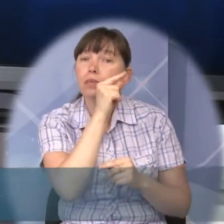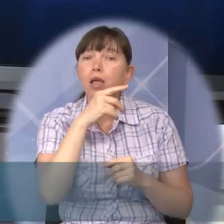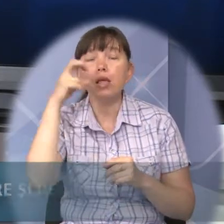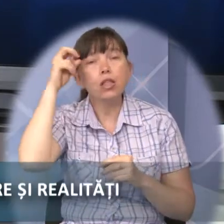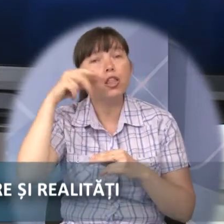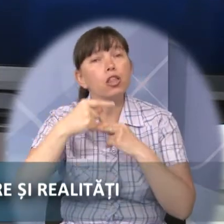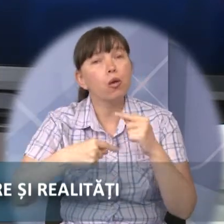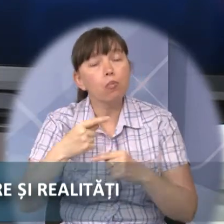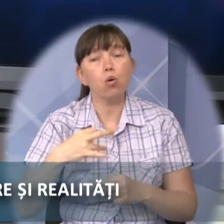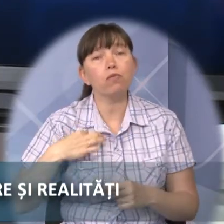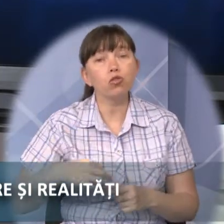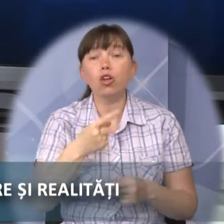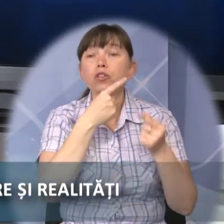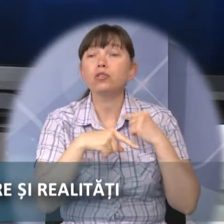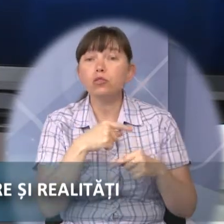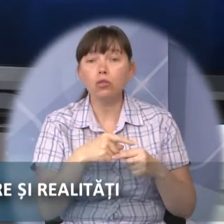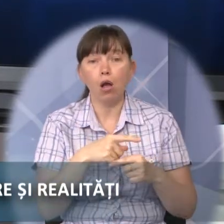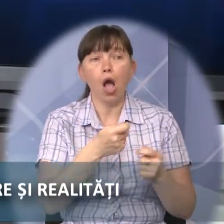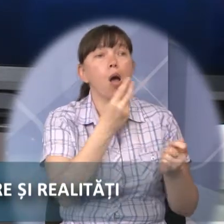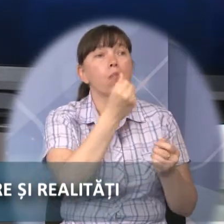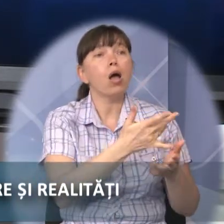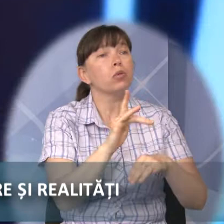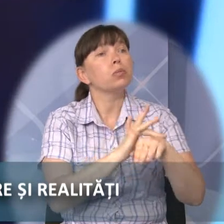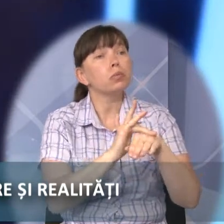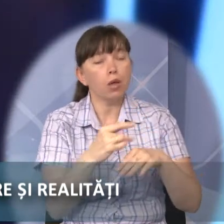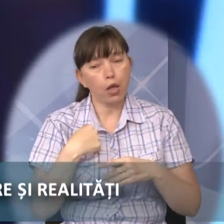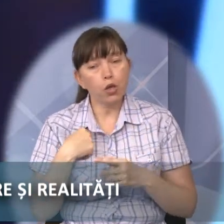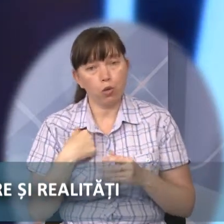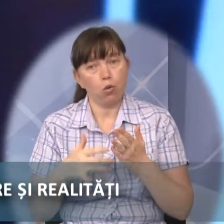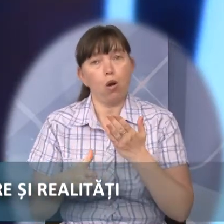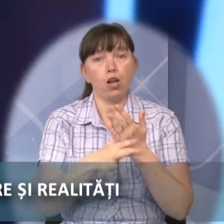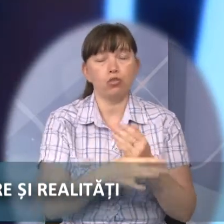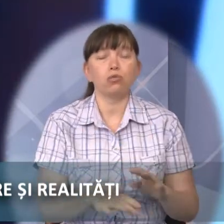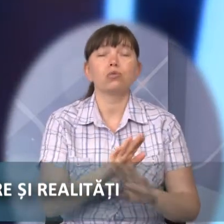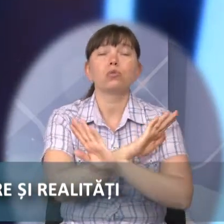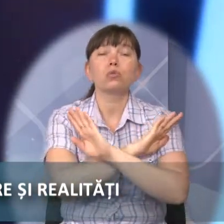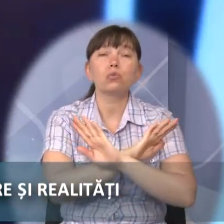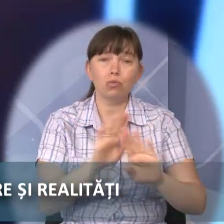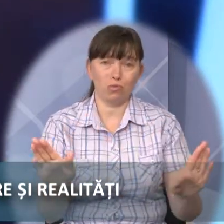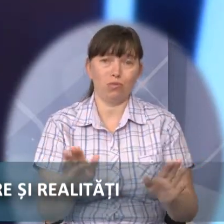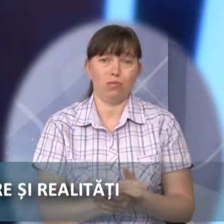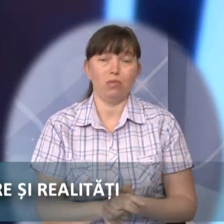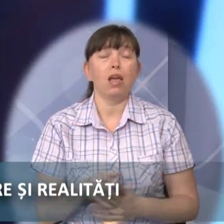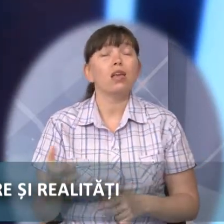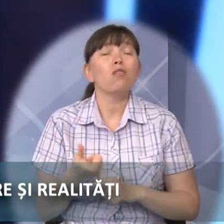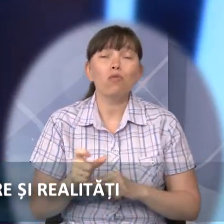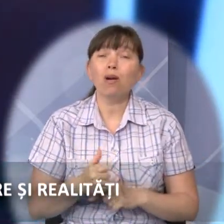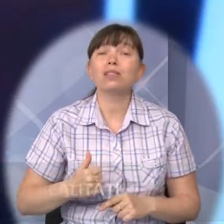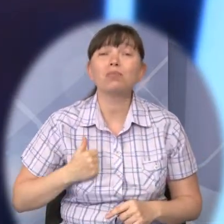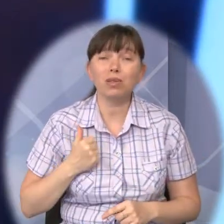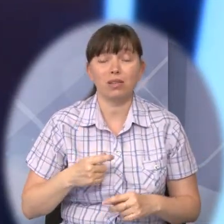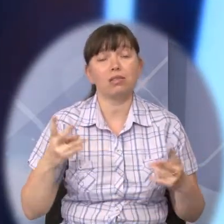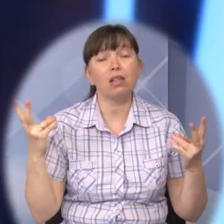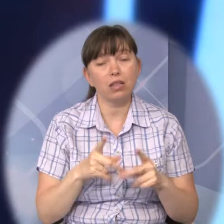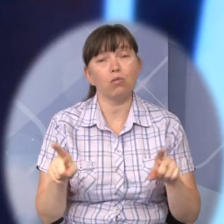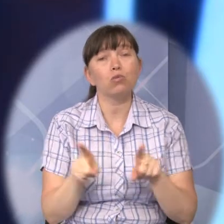fiică care se va întoarce de psihotare și Doamne ferește nu va aduce bani. Ei sunt mândri în sărăcia lor, dar ei